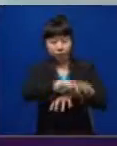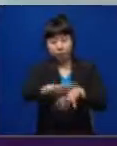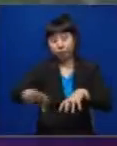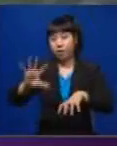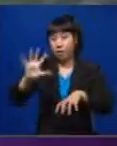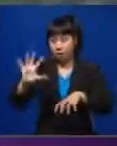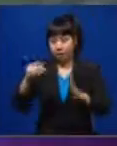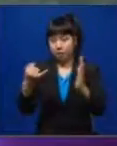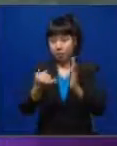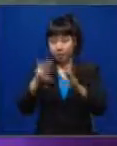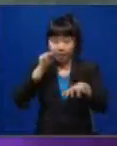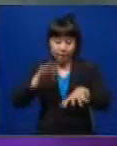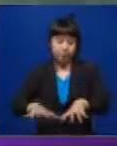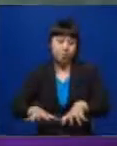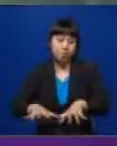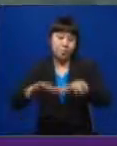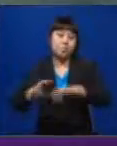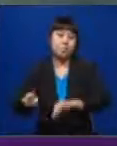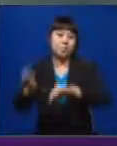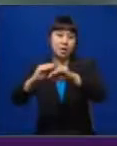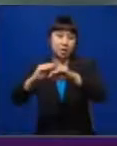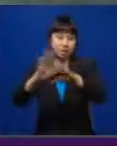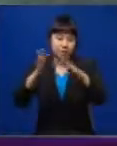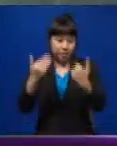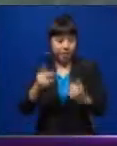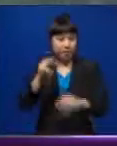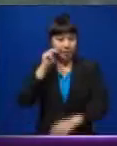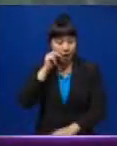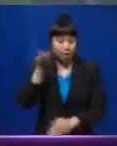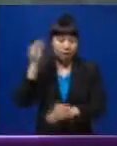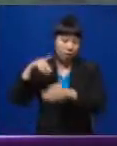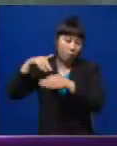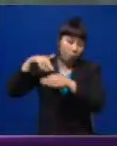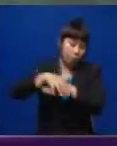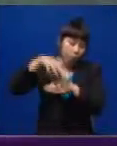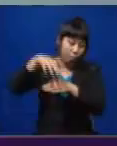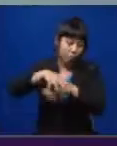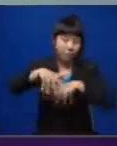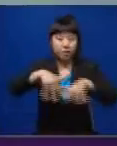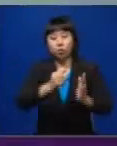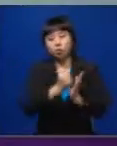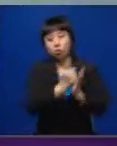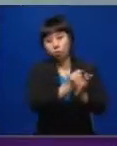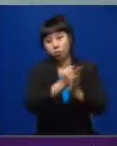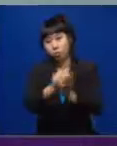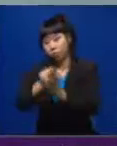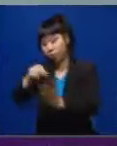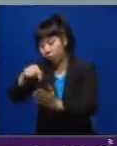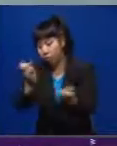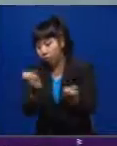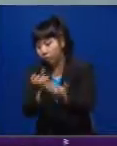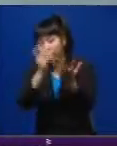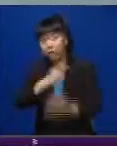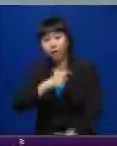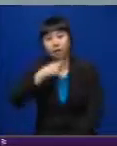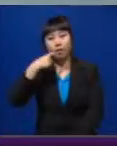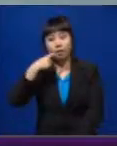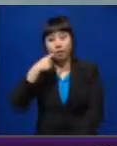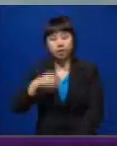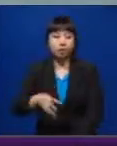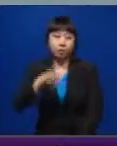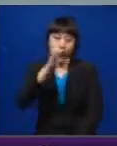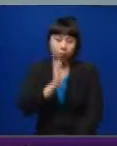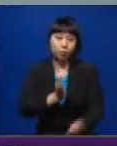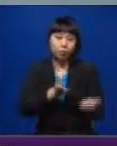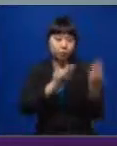5 แ่งของจงหวัดเพิมขึ้นหลงชนละประทานต้องระบายน้ำเพื่อช่วยเหลือประชาชนในพื้นที่ประสบภัยแร้งเพอใช้อุปโ